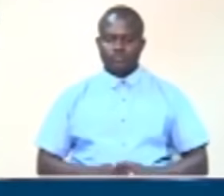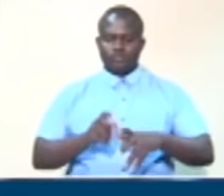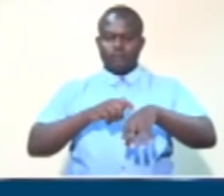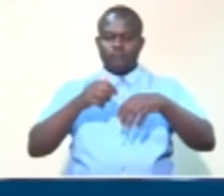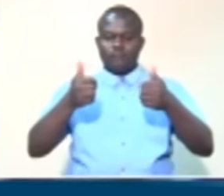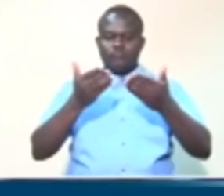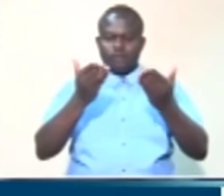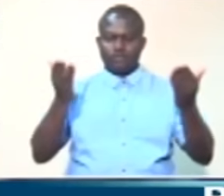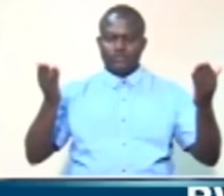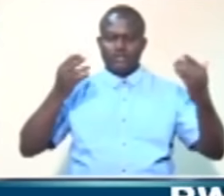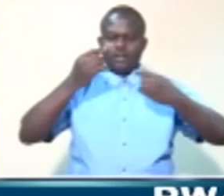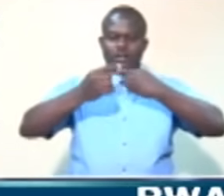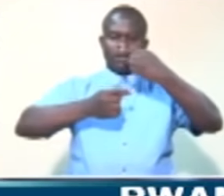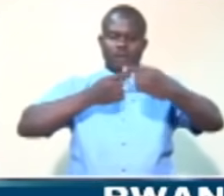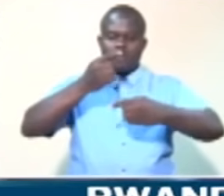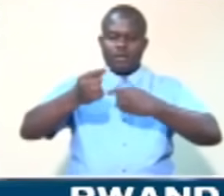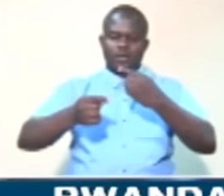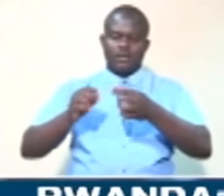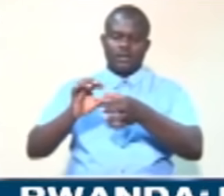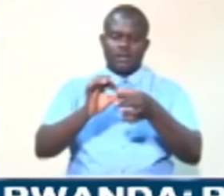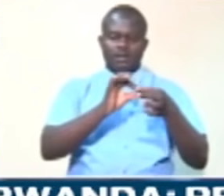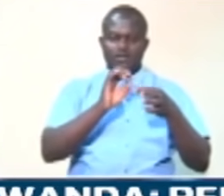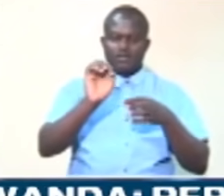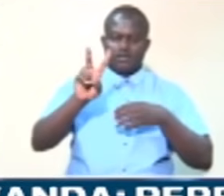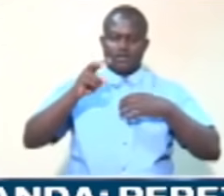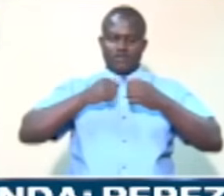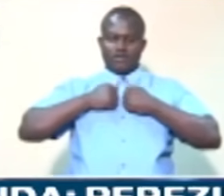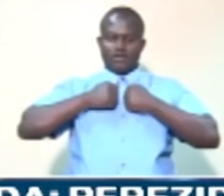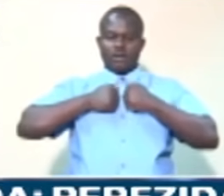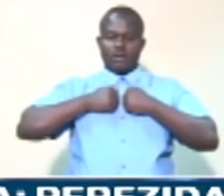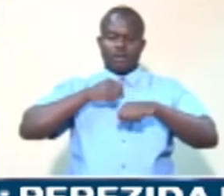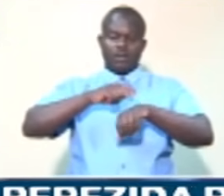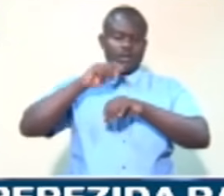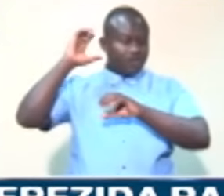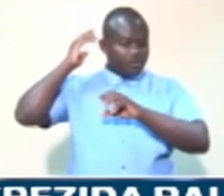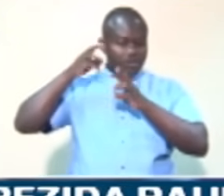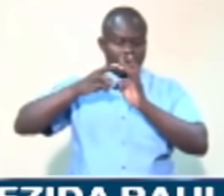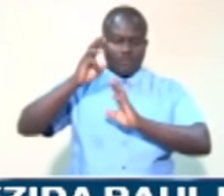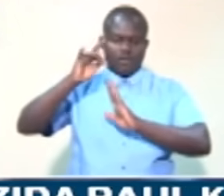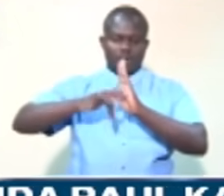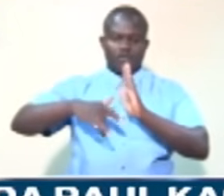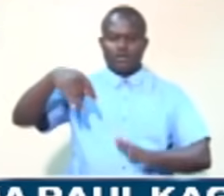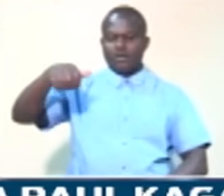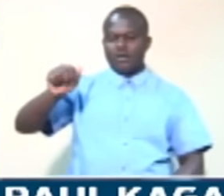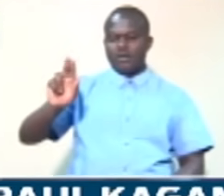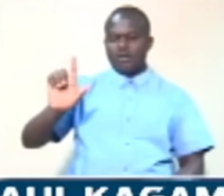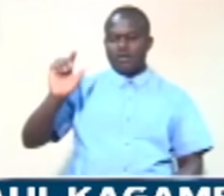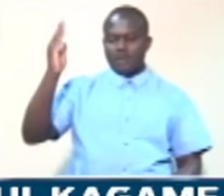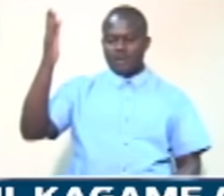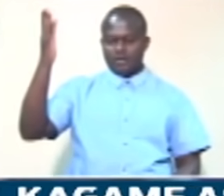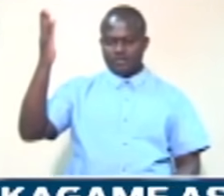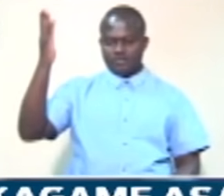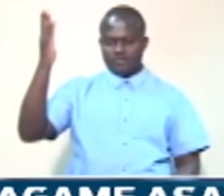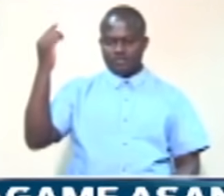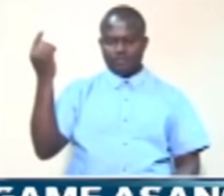Ibe byiza kuri mwe mwese mukomeje kubana na televiziyo Rwanda uyu numwanya makuru ku buryo burambuye mugiye kugizwa nange Paul Rutikanga ariko